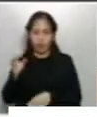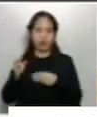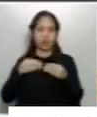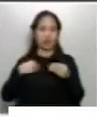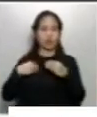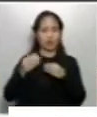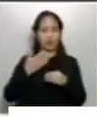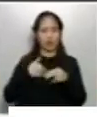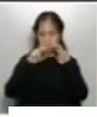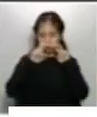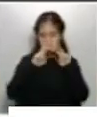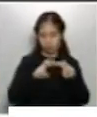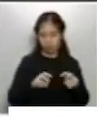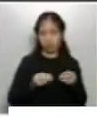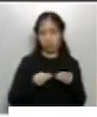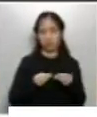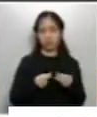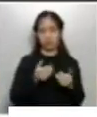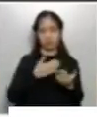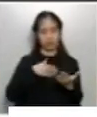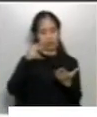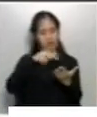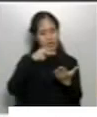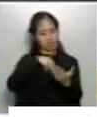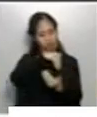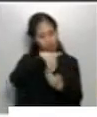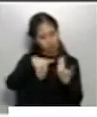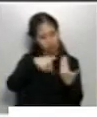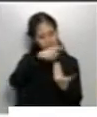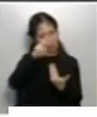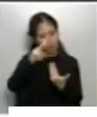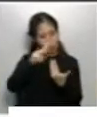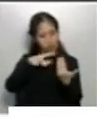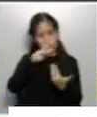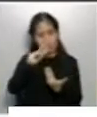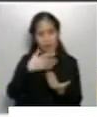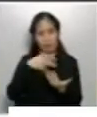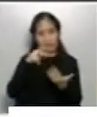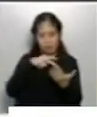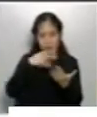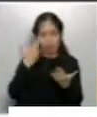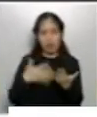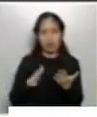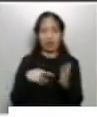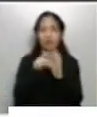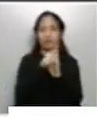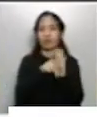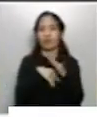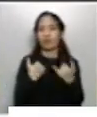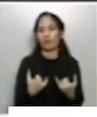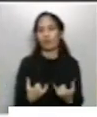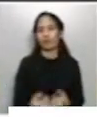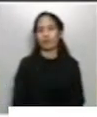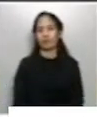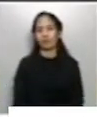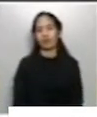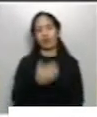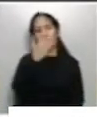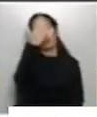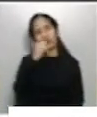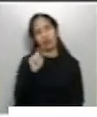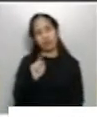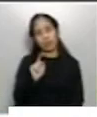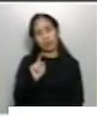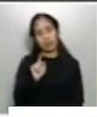กษาในรายละเอียดผมอ่านจบไปสองสามรอบไปละของร่างกฎหมายฉบับนี้ทำไมต้อง